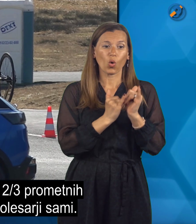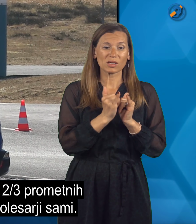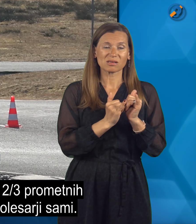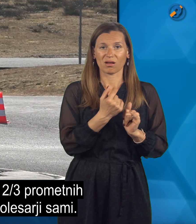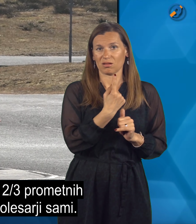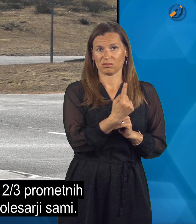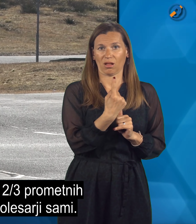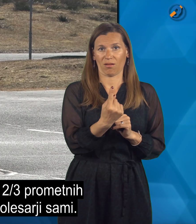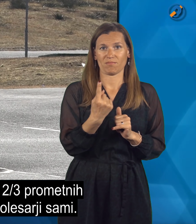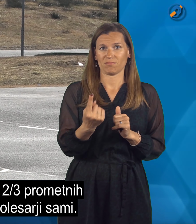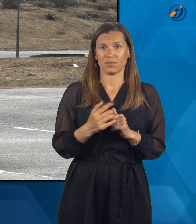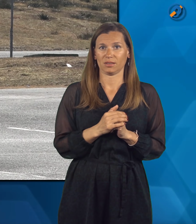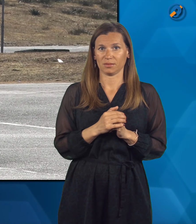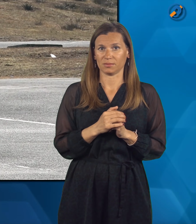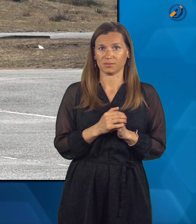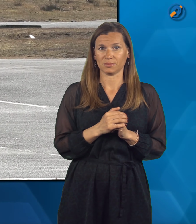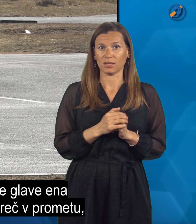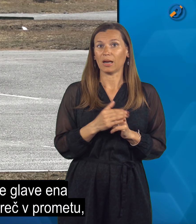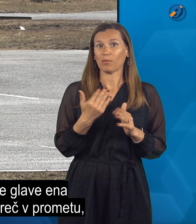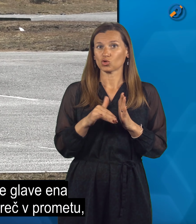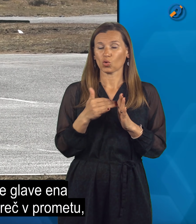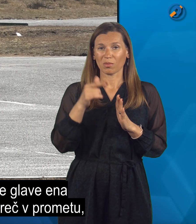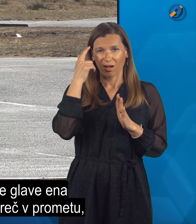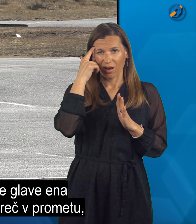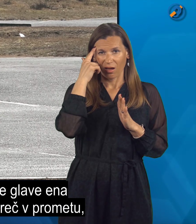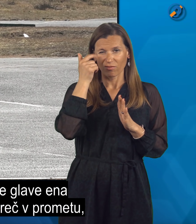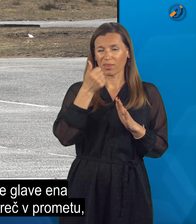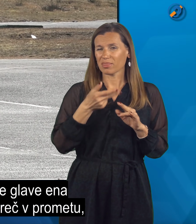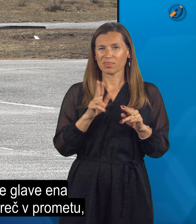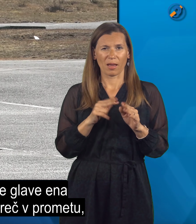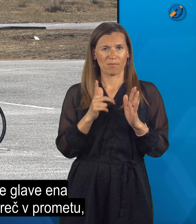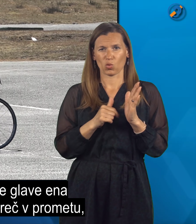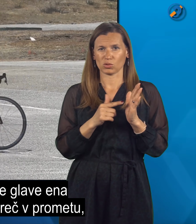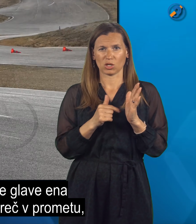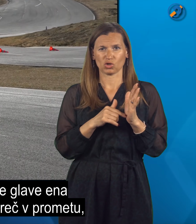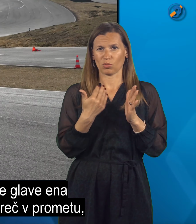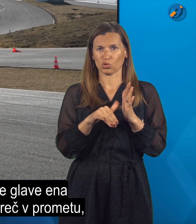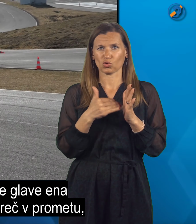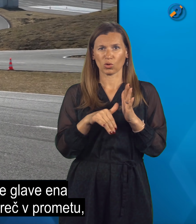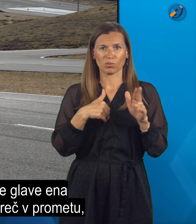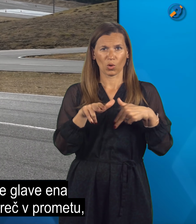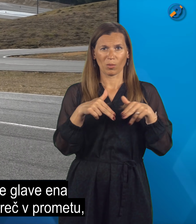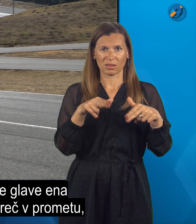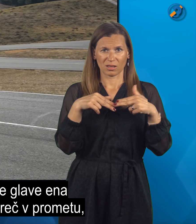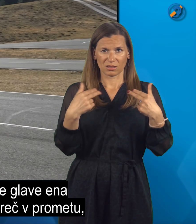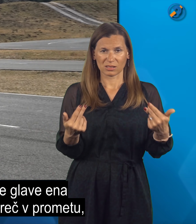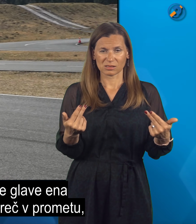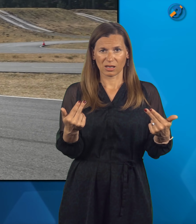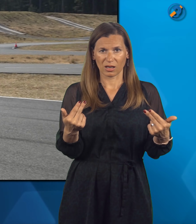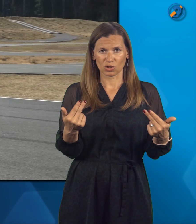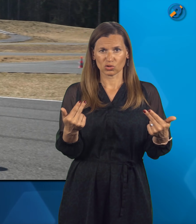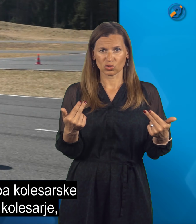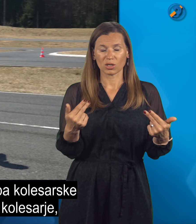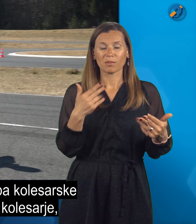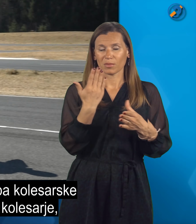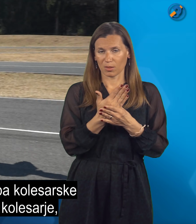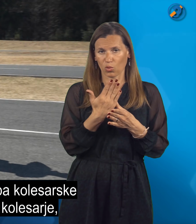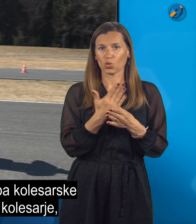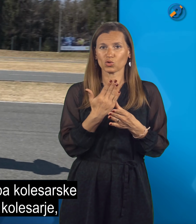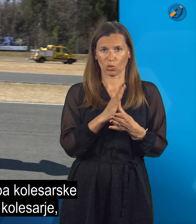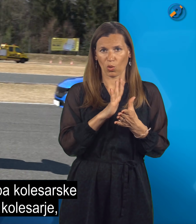povzročili kolesarji sami. Ker so poškodbe glave ena najpogostejših poškodb v prometnih nesrečah,